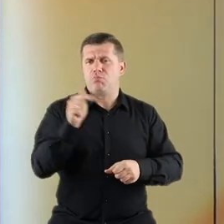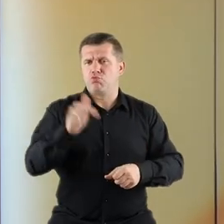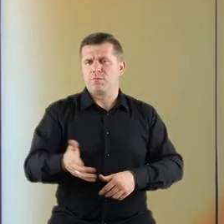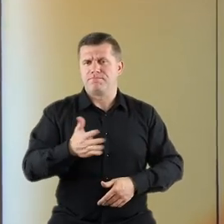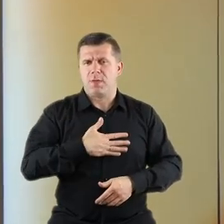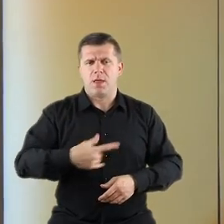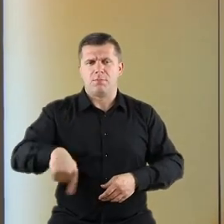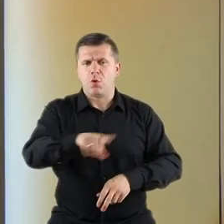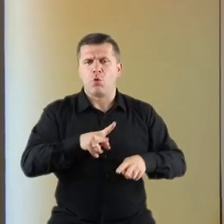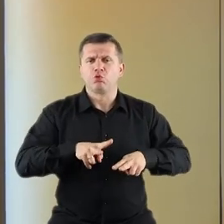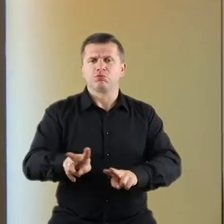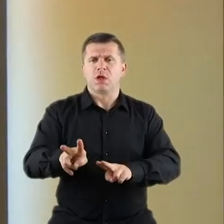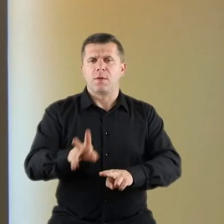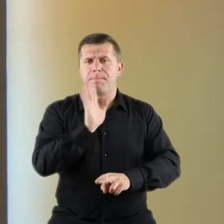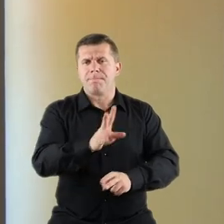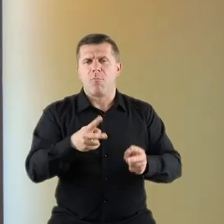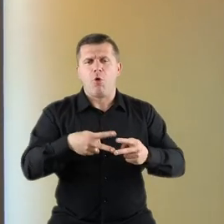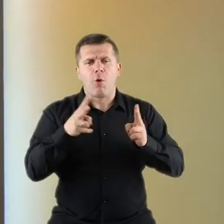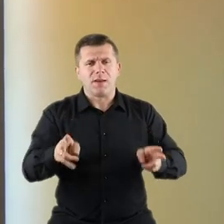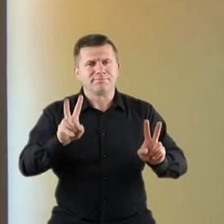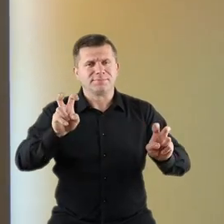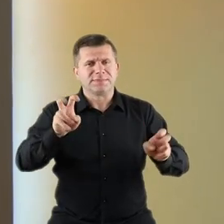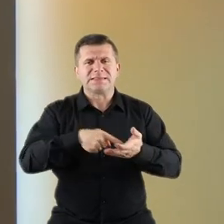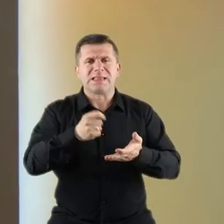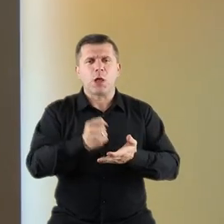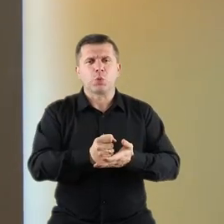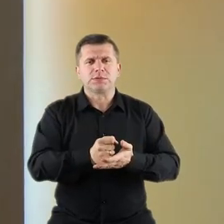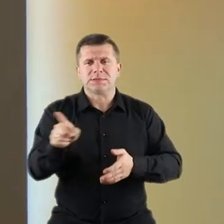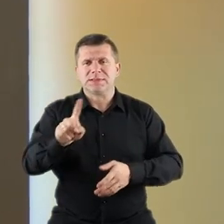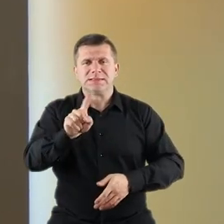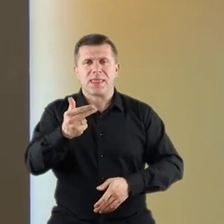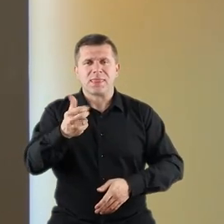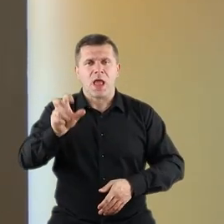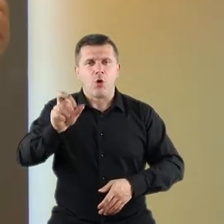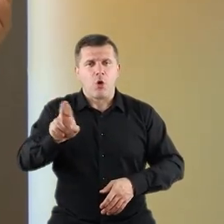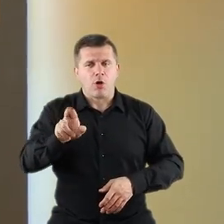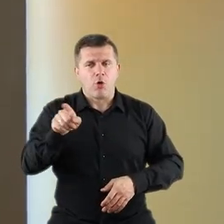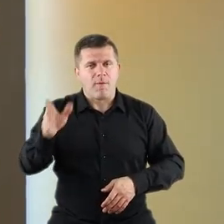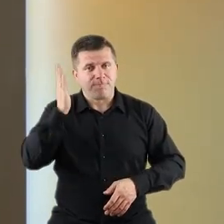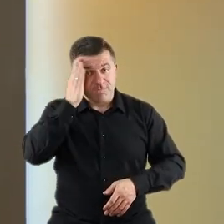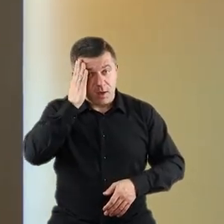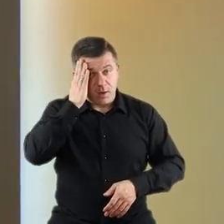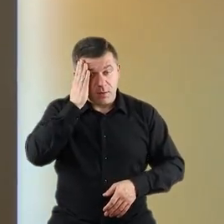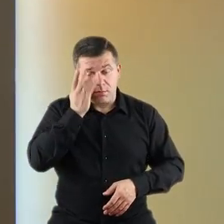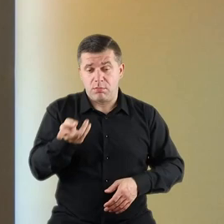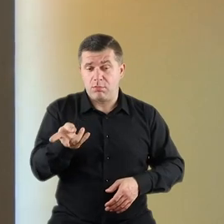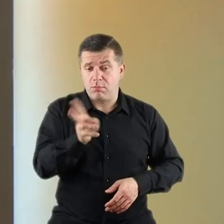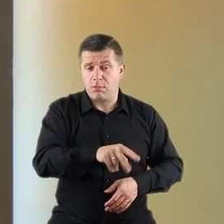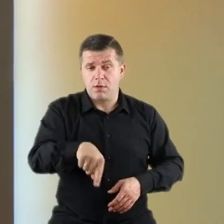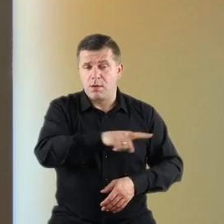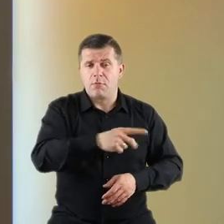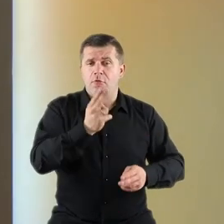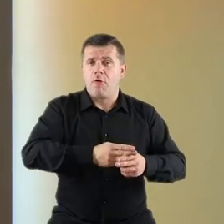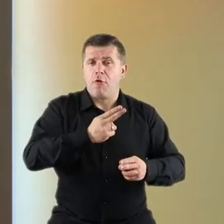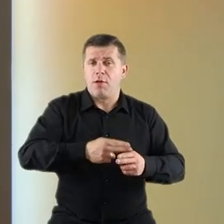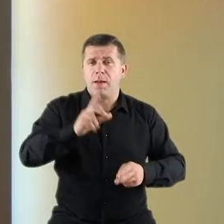uczestników o określonym statusie a więc musi znachor ten który wie No i musi być oczywiście pacjent który